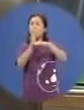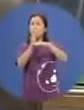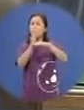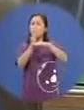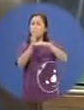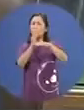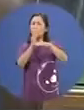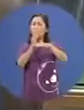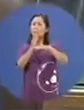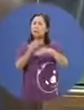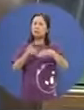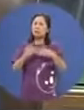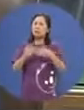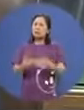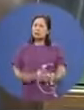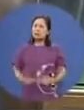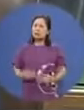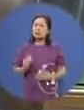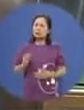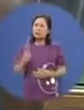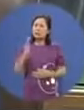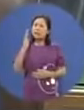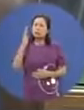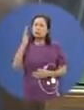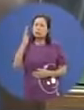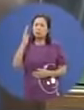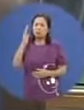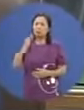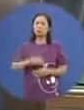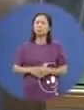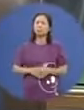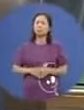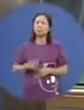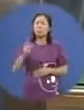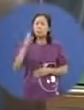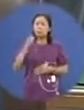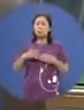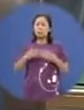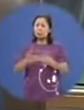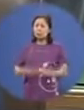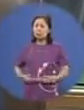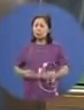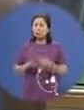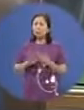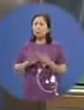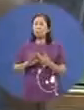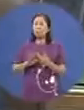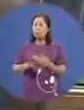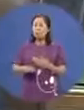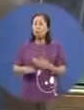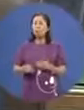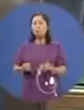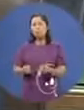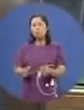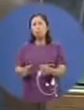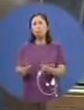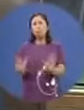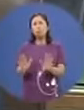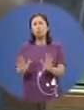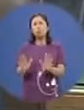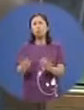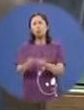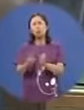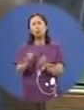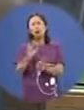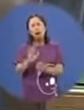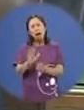んとまず妊娠 しにくくなる、それから妊娠した時に例えば障害のある子供が生まれる可能性